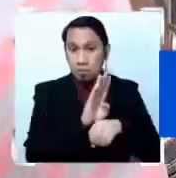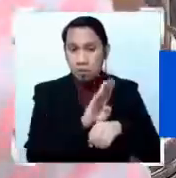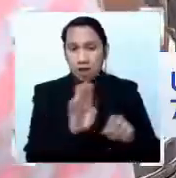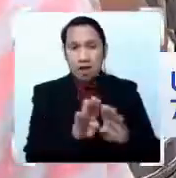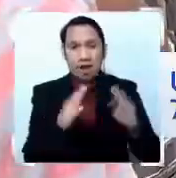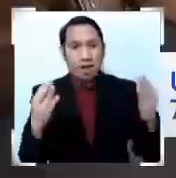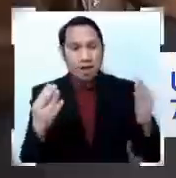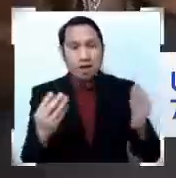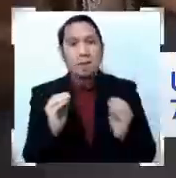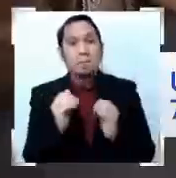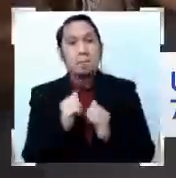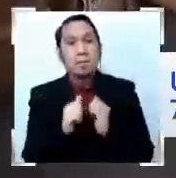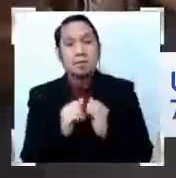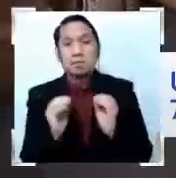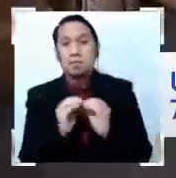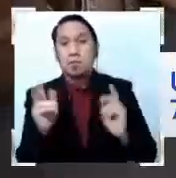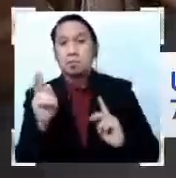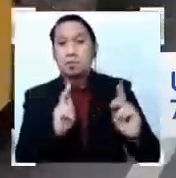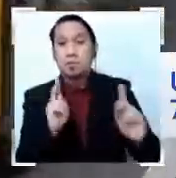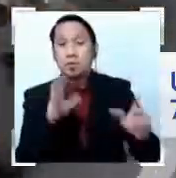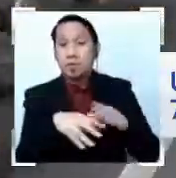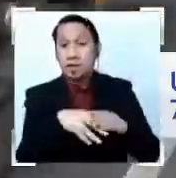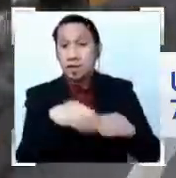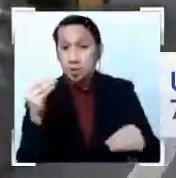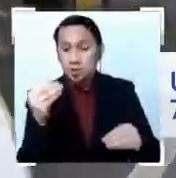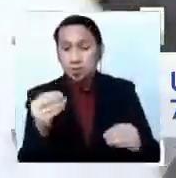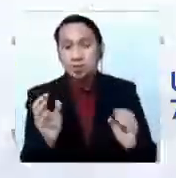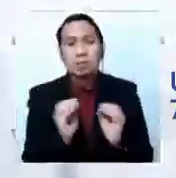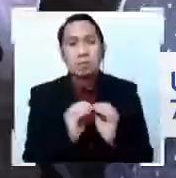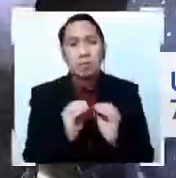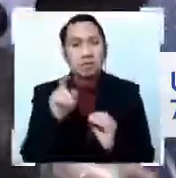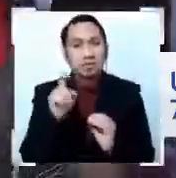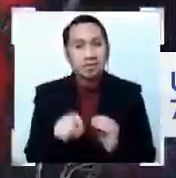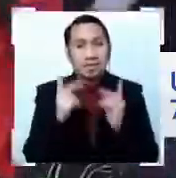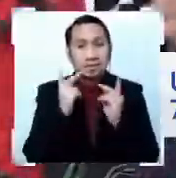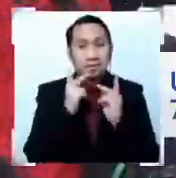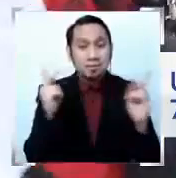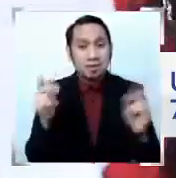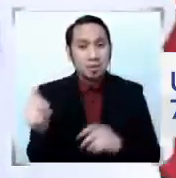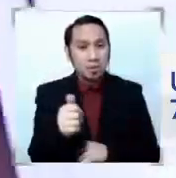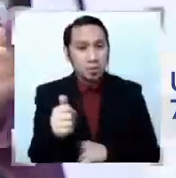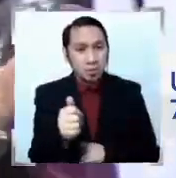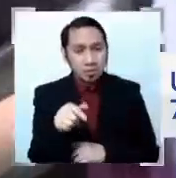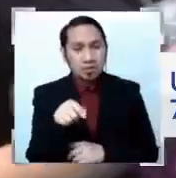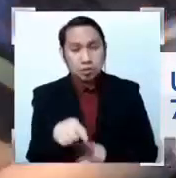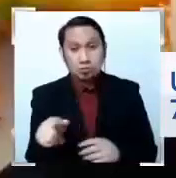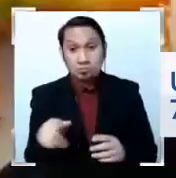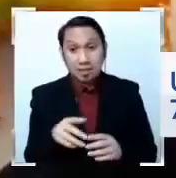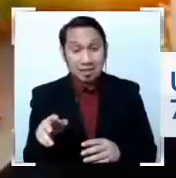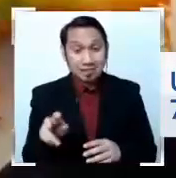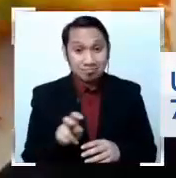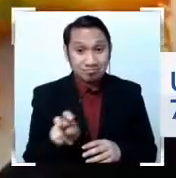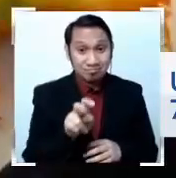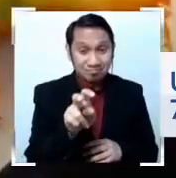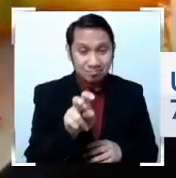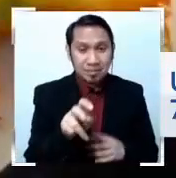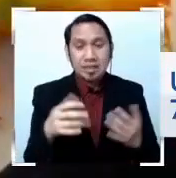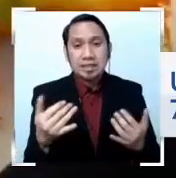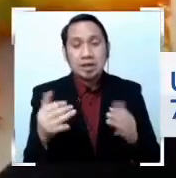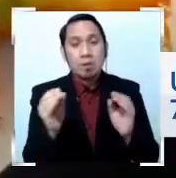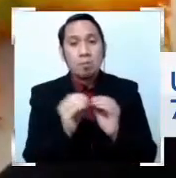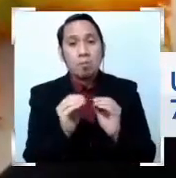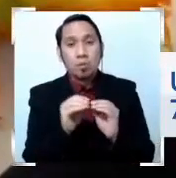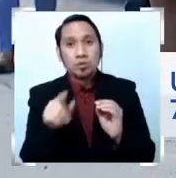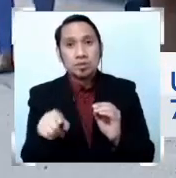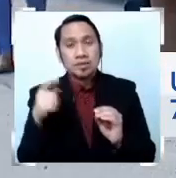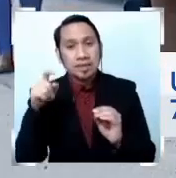yung lumalabas, mas kinakailangan na yung public transport, number of public transport supply, ay magko-compensate din sa